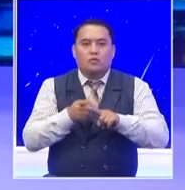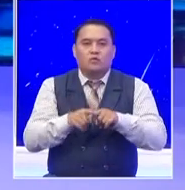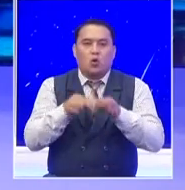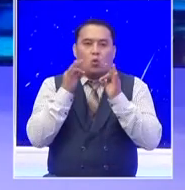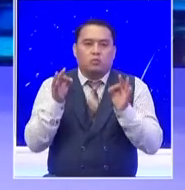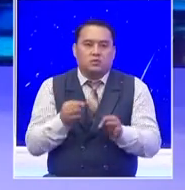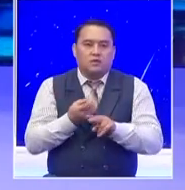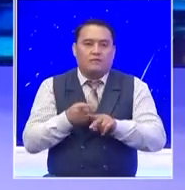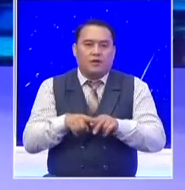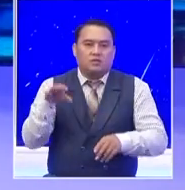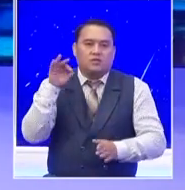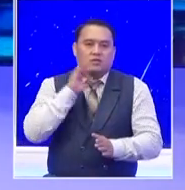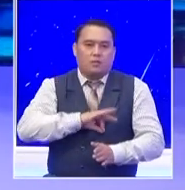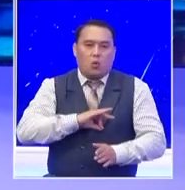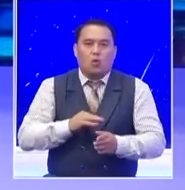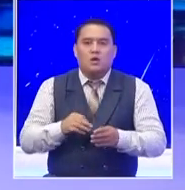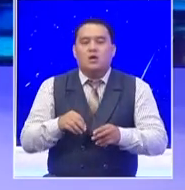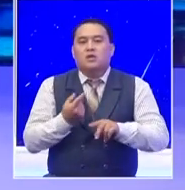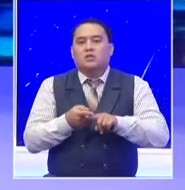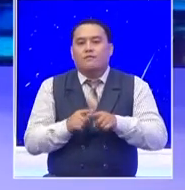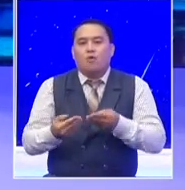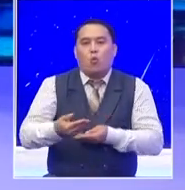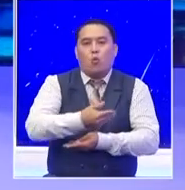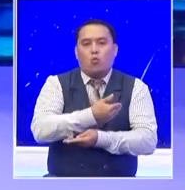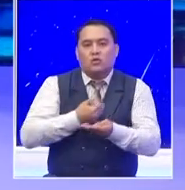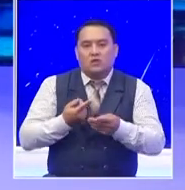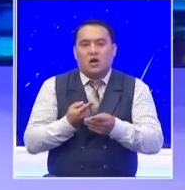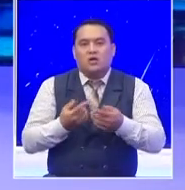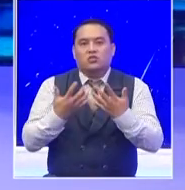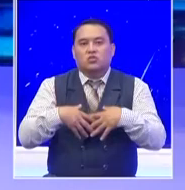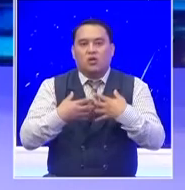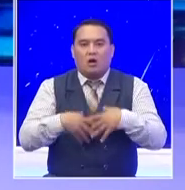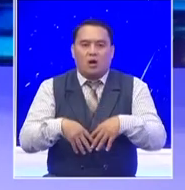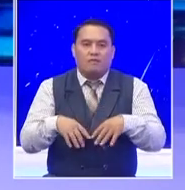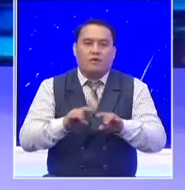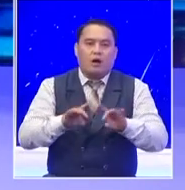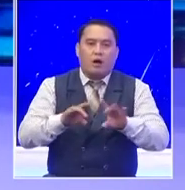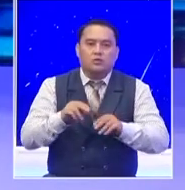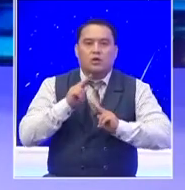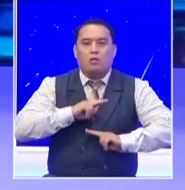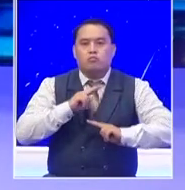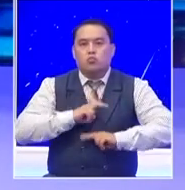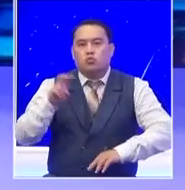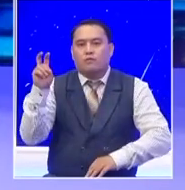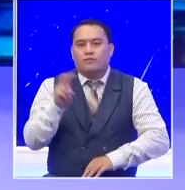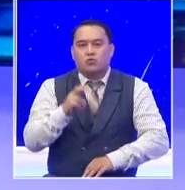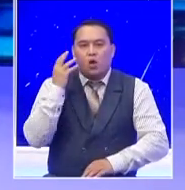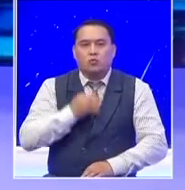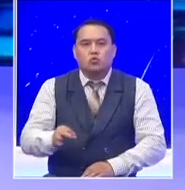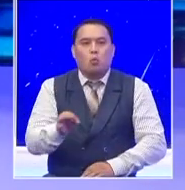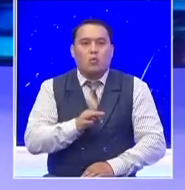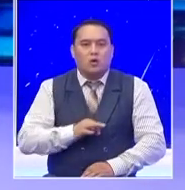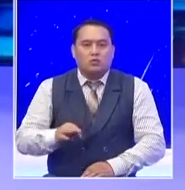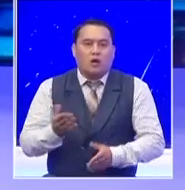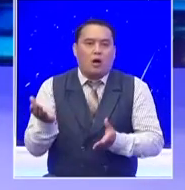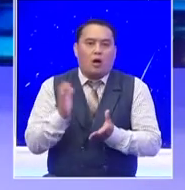вот пришла пора собирать, считать цыплят. Вице-министр сельского хозяйства РК Айдарбек Сапаров с рабочим визитом посетил Алматинскую область.